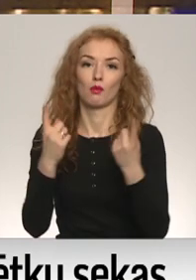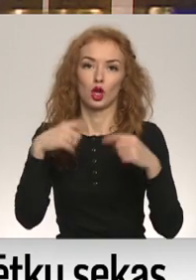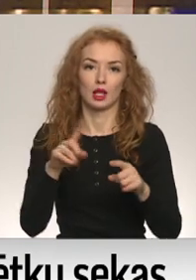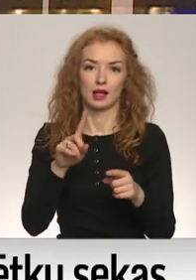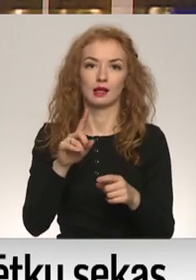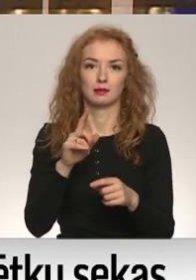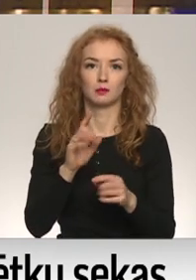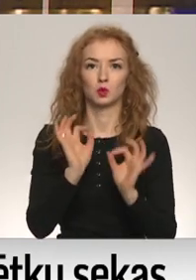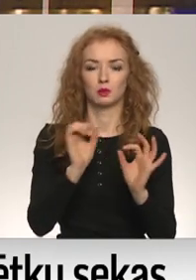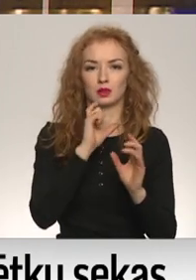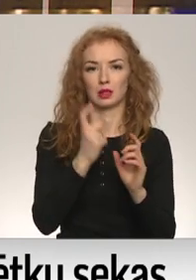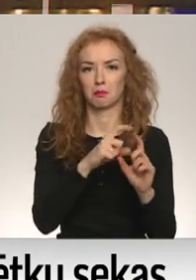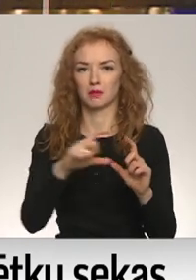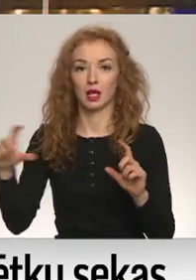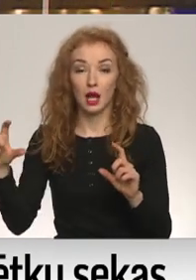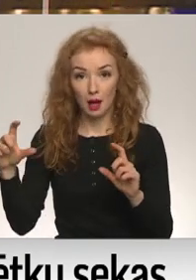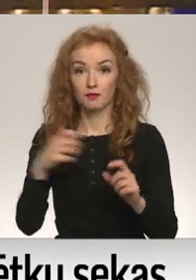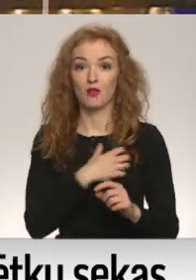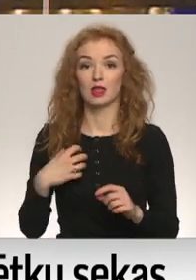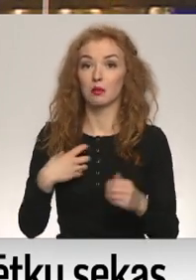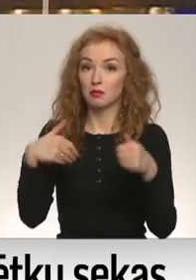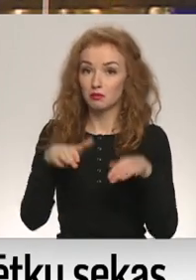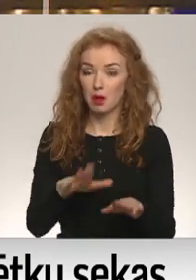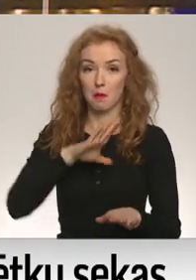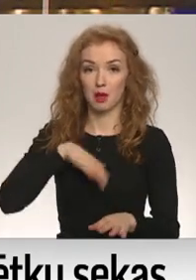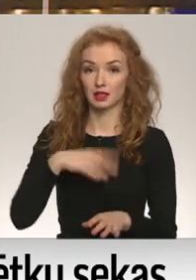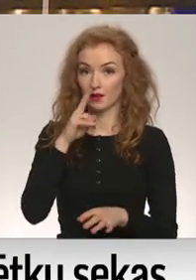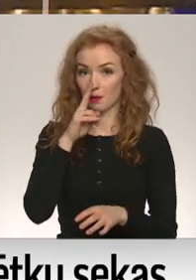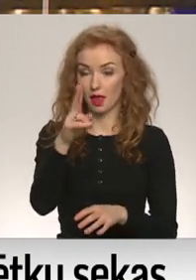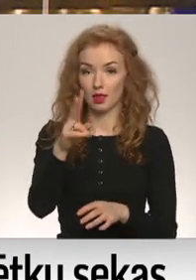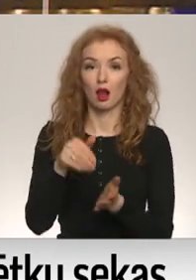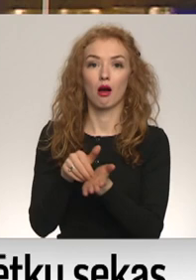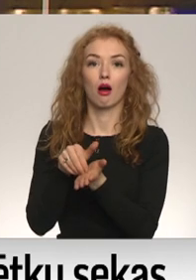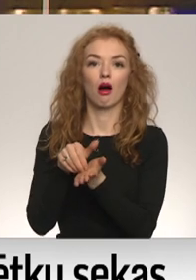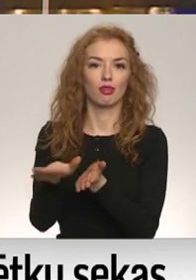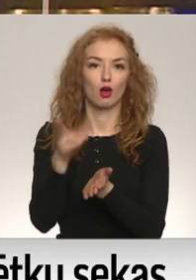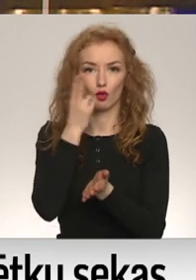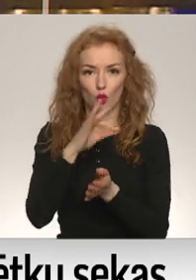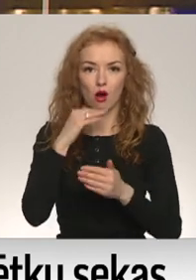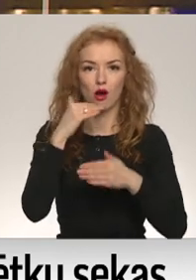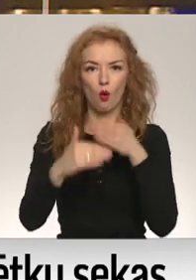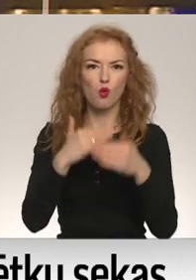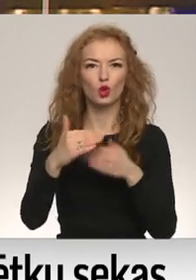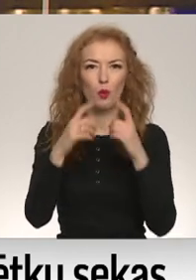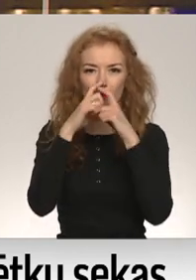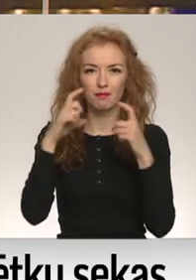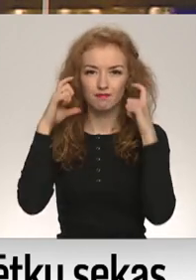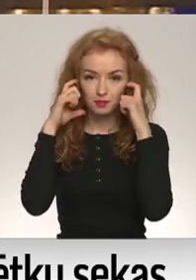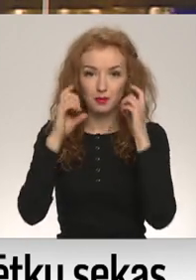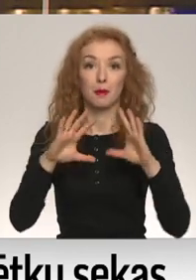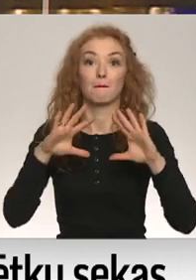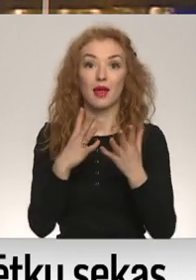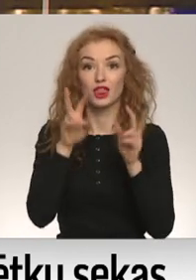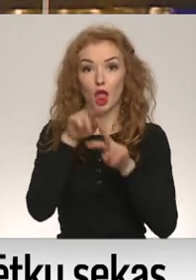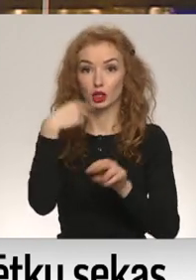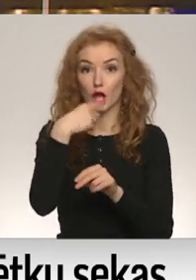stabila. Valdība šodien vienojusies, ka pēc divām nedēļām varētu atteikties no auduma, mutes un deguna aizsegiem, bet testēšanu